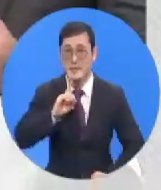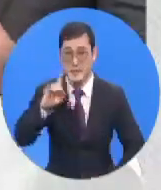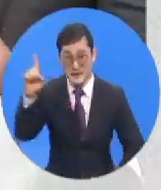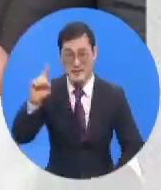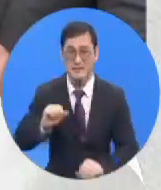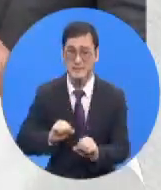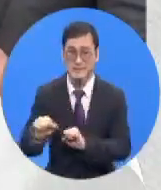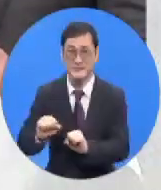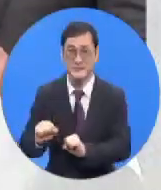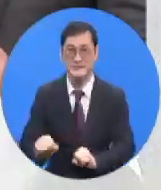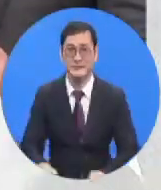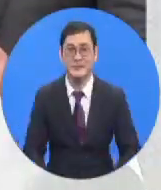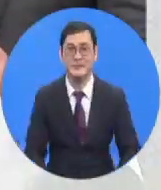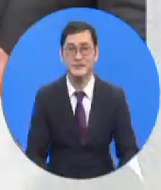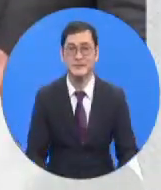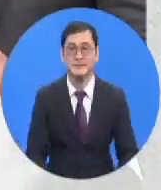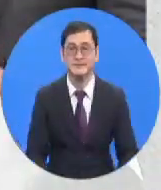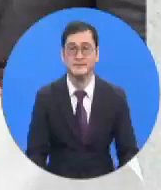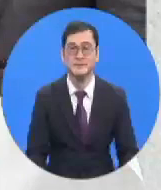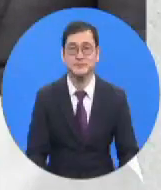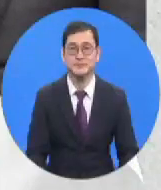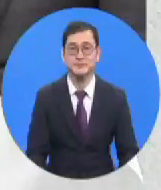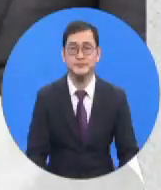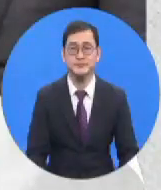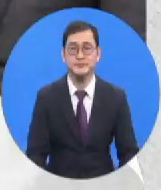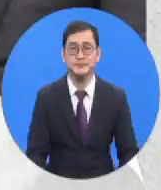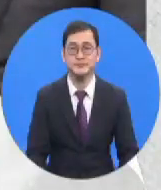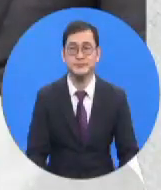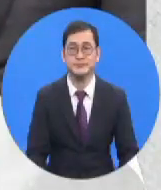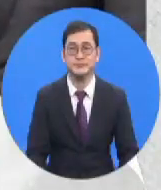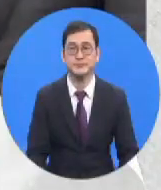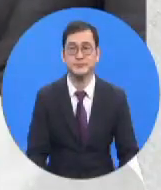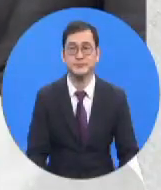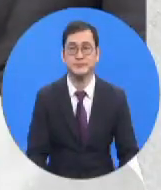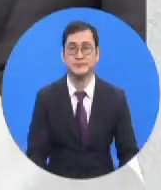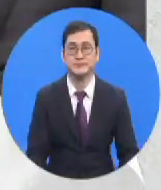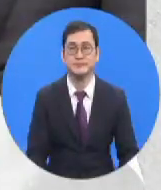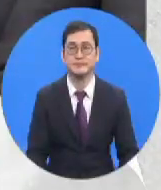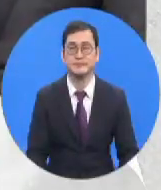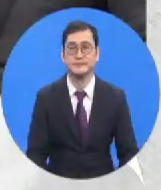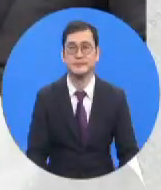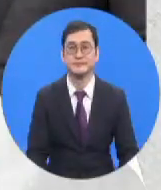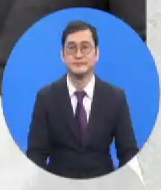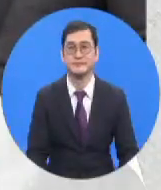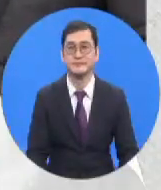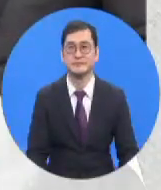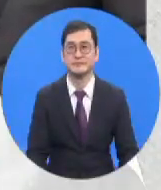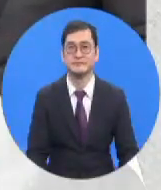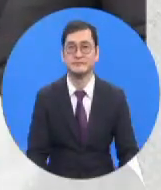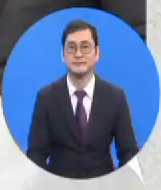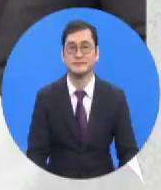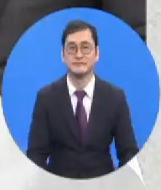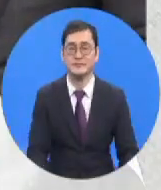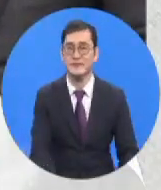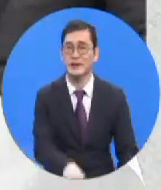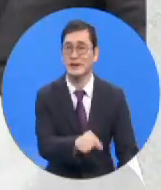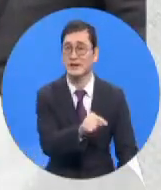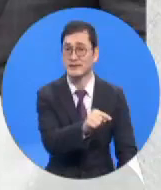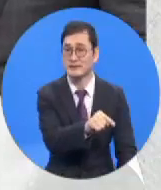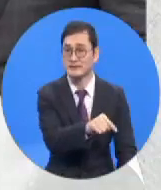올 한 해 정도는 더 가는 거지 않습니까? 예. 방역이 말하자면은 반환점 정도 왔는데 이 사건에 대해서